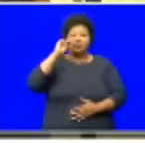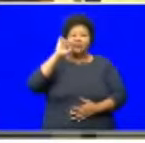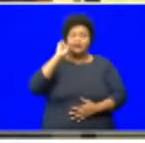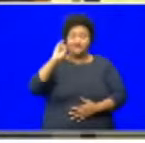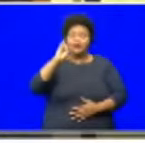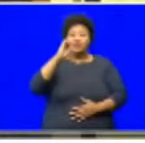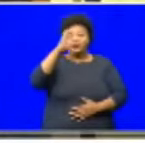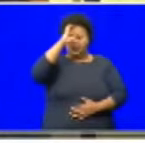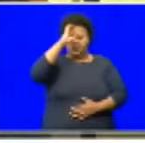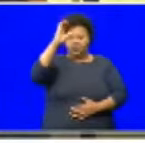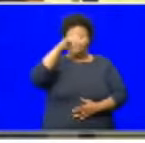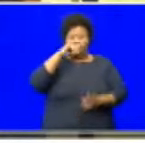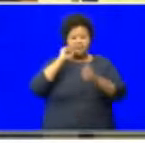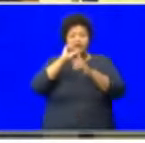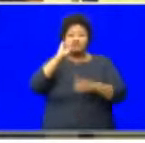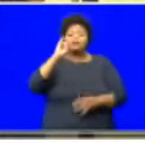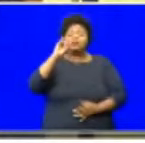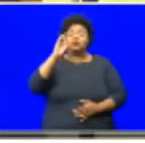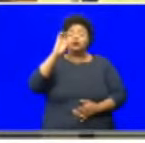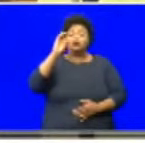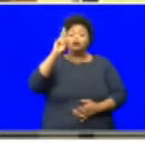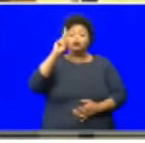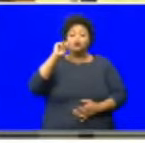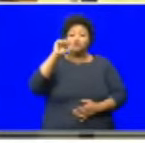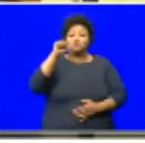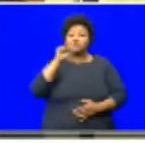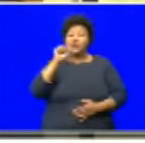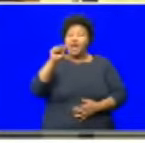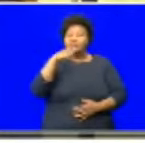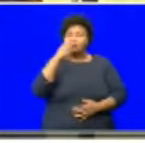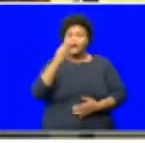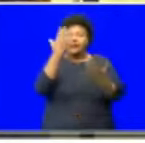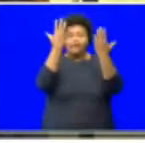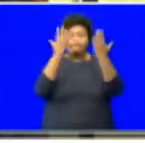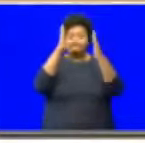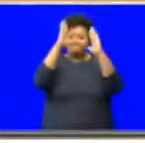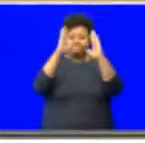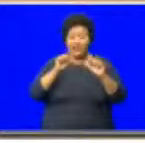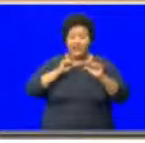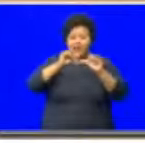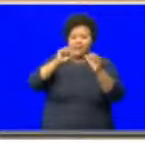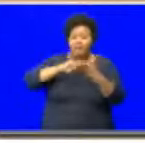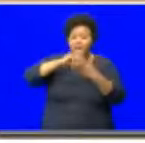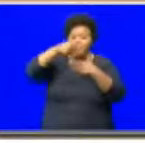lokulekelela nekukhuthata abantu etinzabeni zokukhathateka kwengcondo.